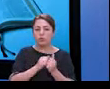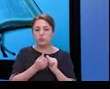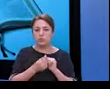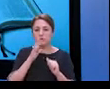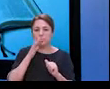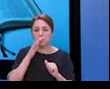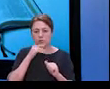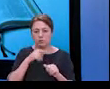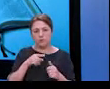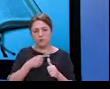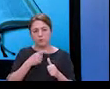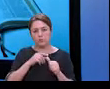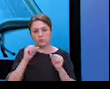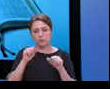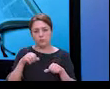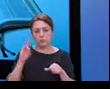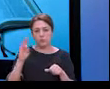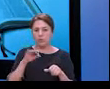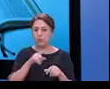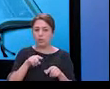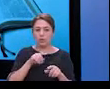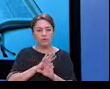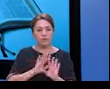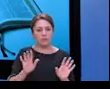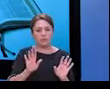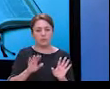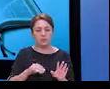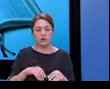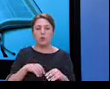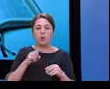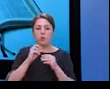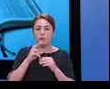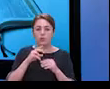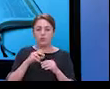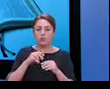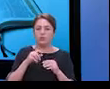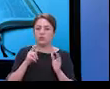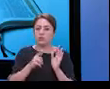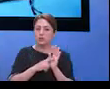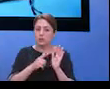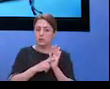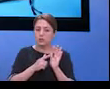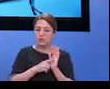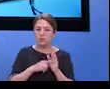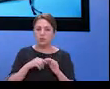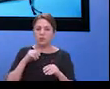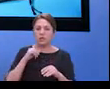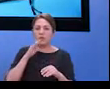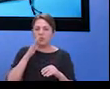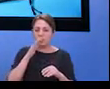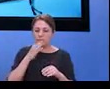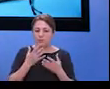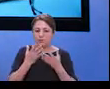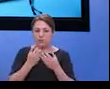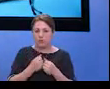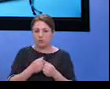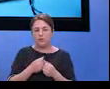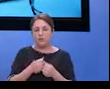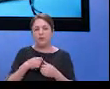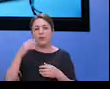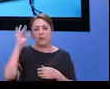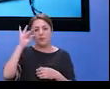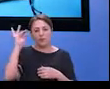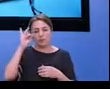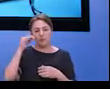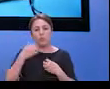buni atamaymiz, chunki 12-7 mingyillikni o'z ichiga olgan mezolit tarixda o'rta tosh davri deb ataladi.